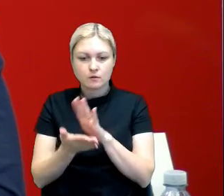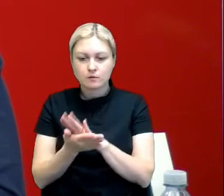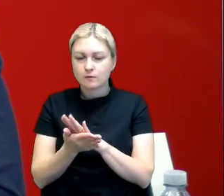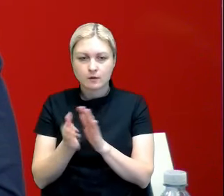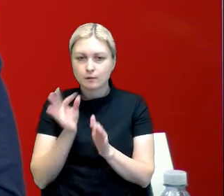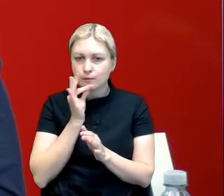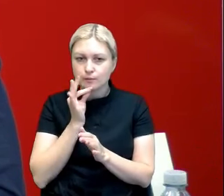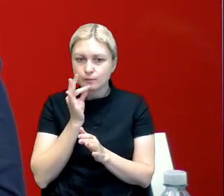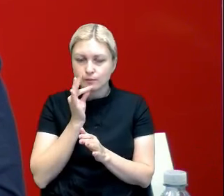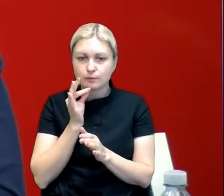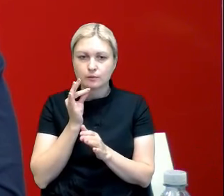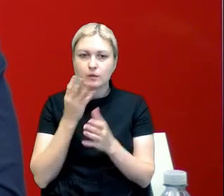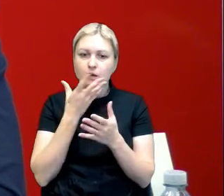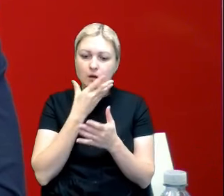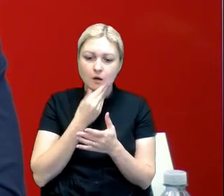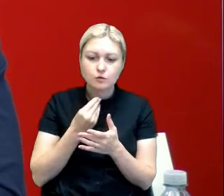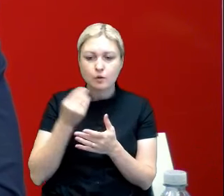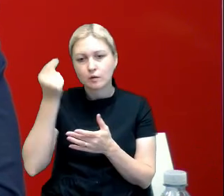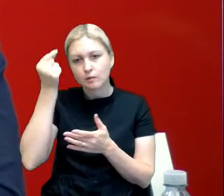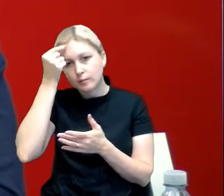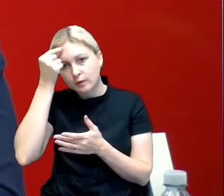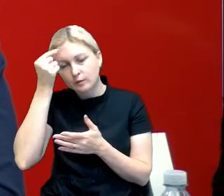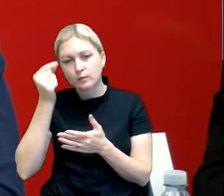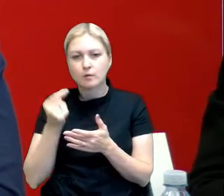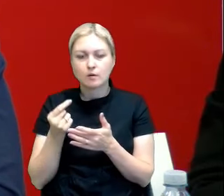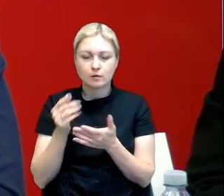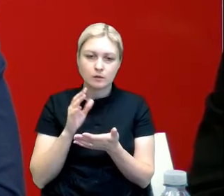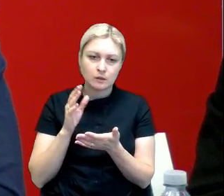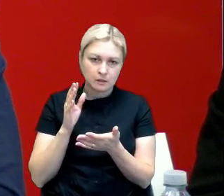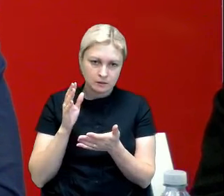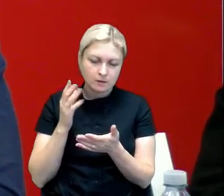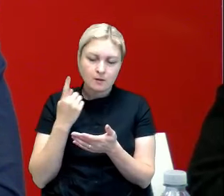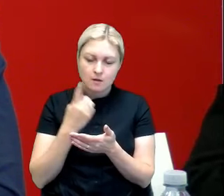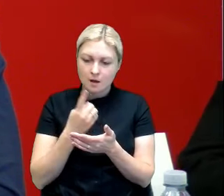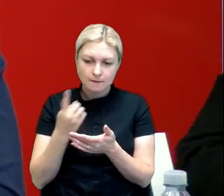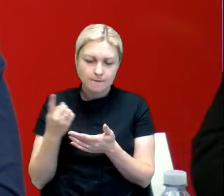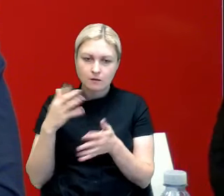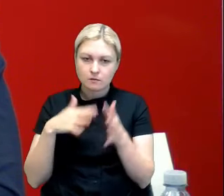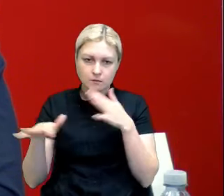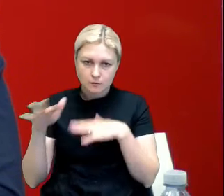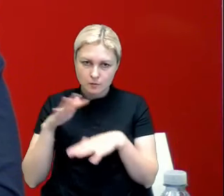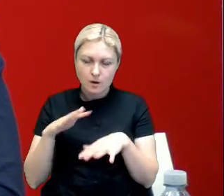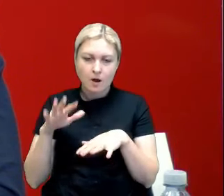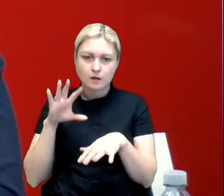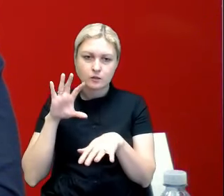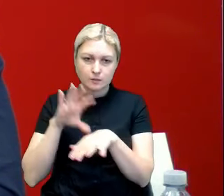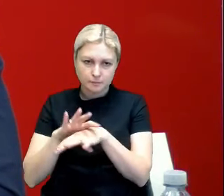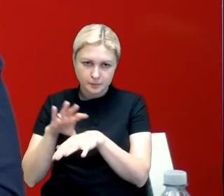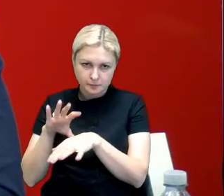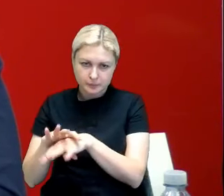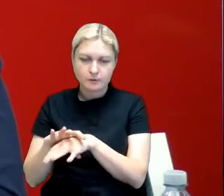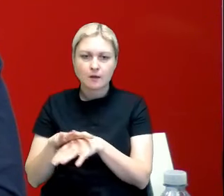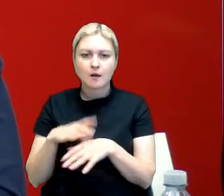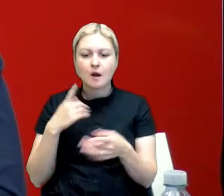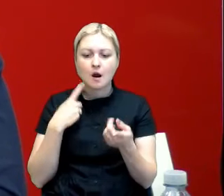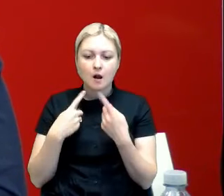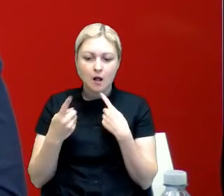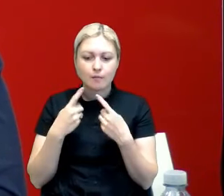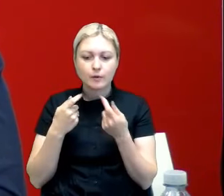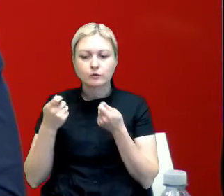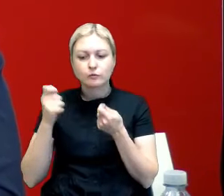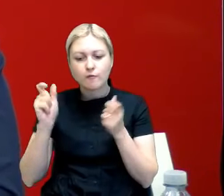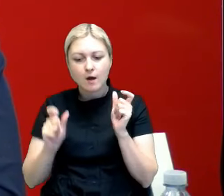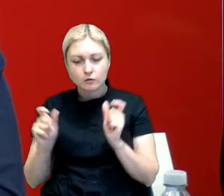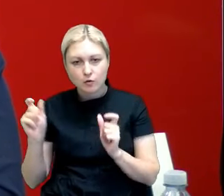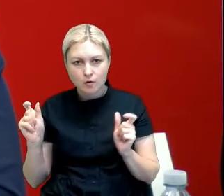gražiuoju ir piktuoju kiekvieną atvejį fiksuojame ir kalbame su terminalo vadovais apie tai kad tai